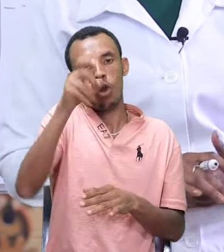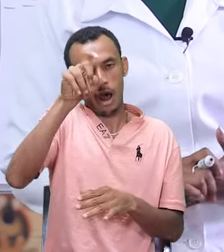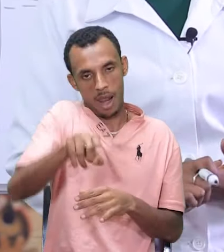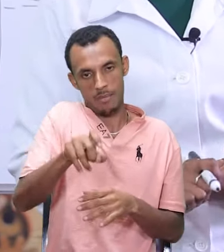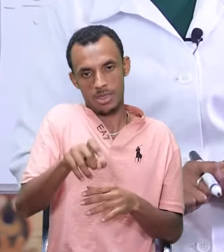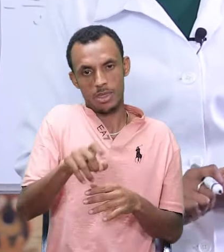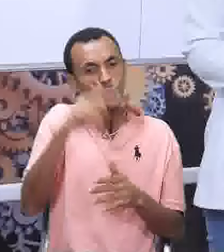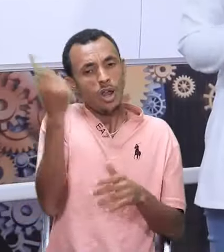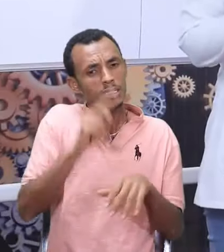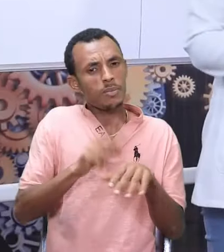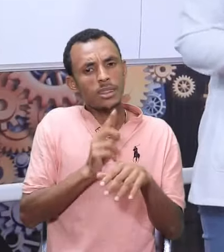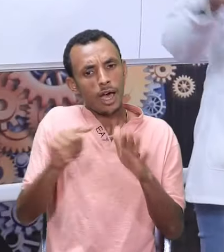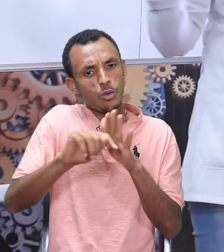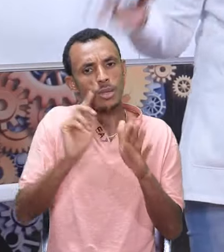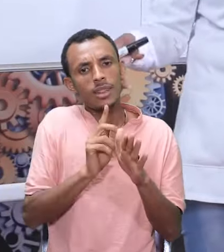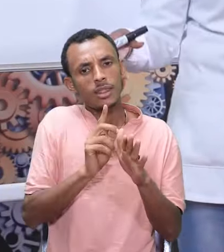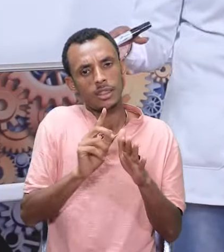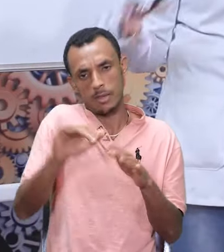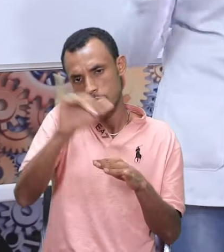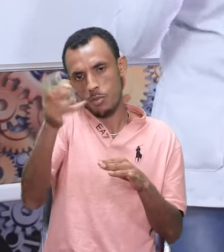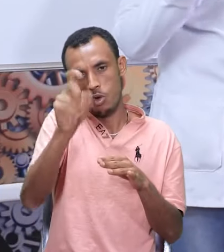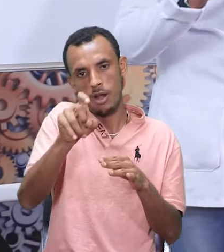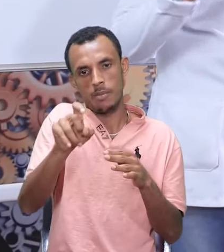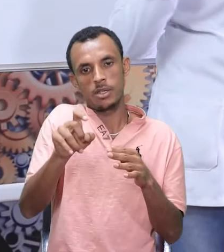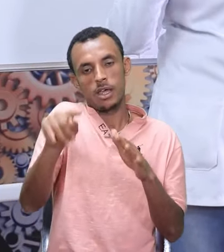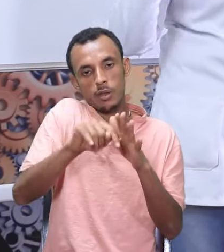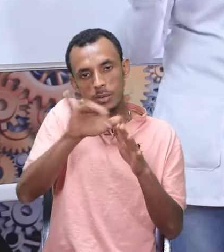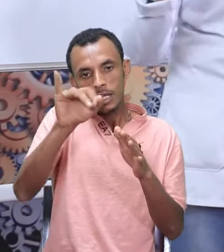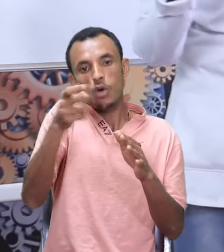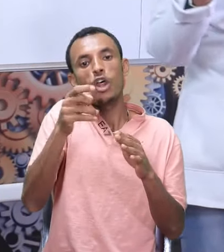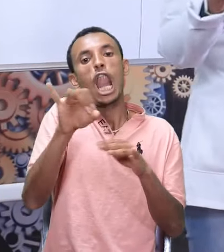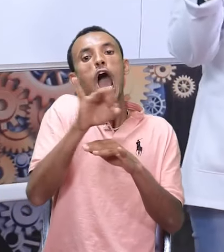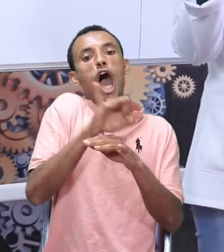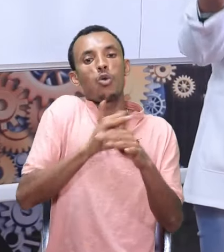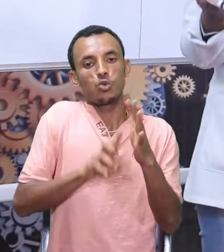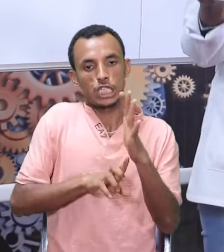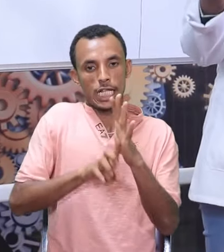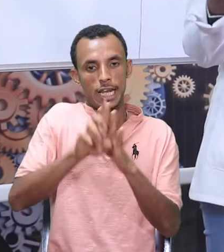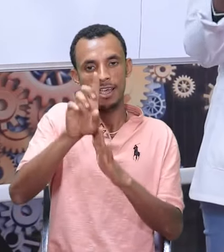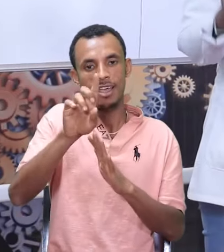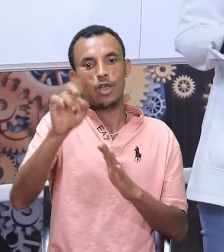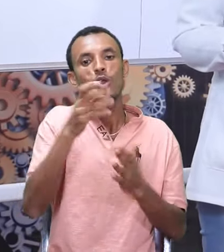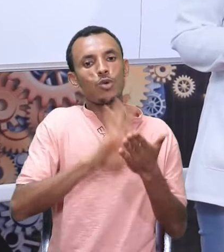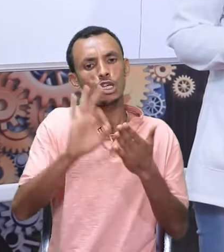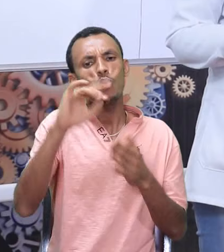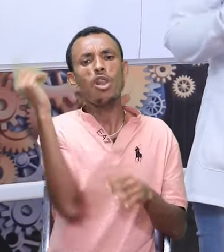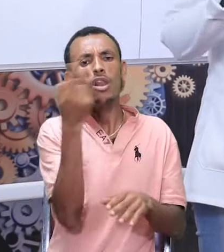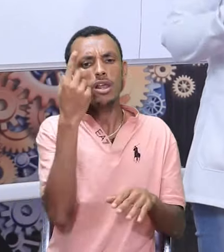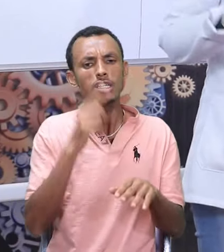አለበት የመጀመሪያው ስራችን ታህታቸው ተመሳሳይ የሆኑ ቁጥሮች ለአላቸው ትልቅ የሆነ ቁጥር ምን ጊዜም